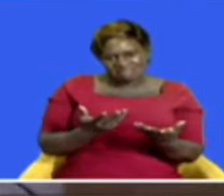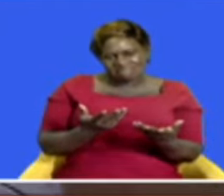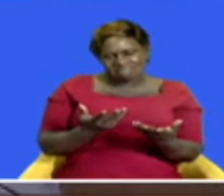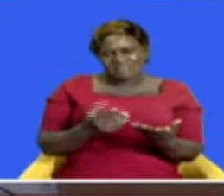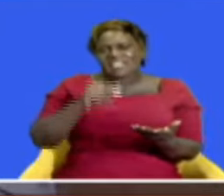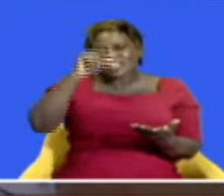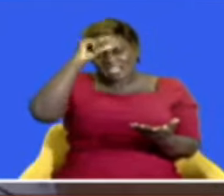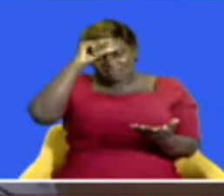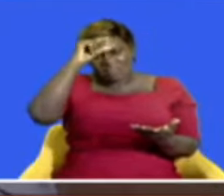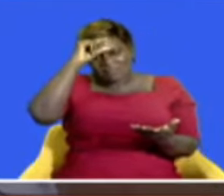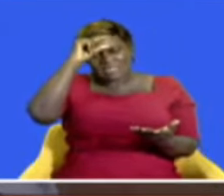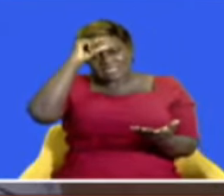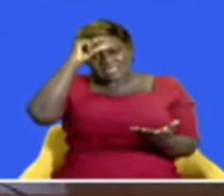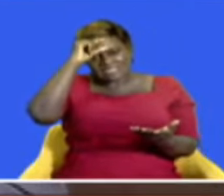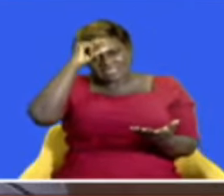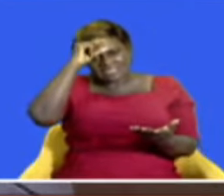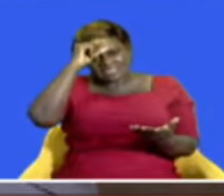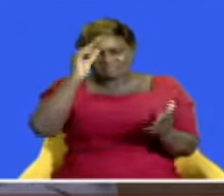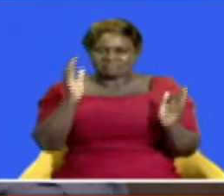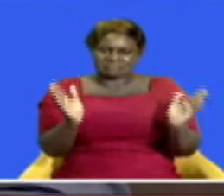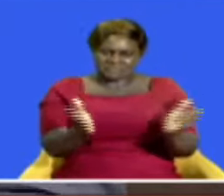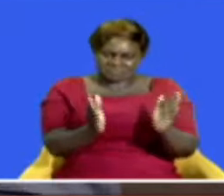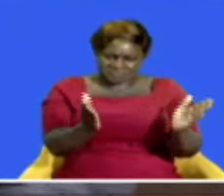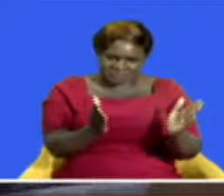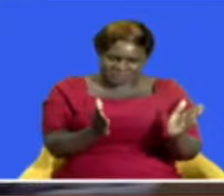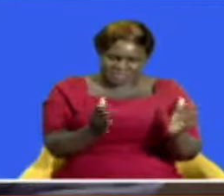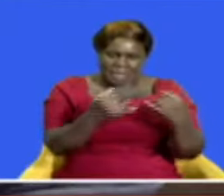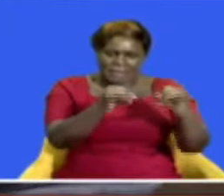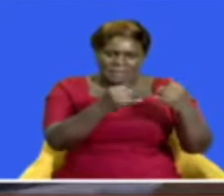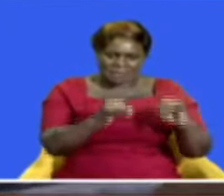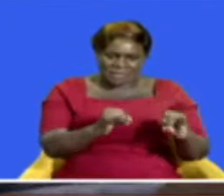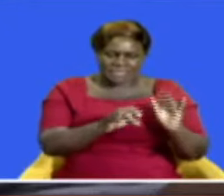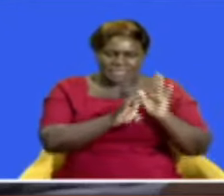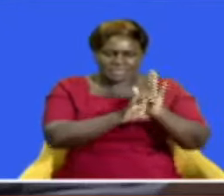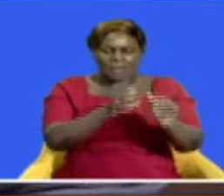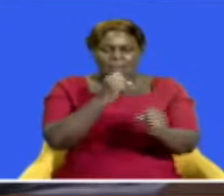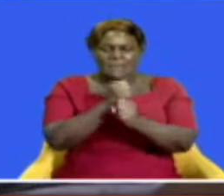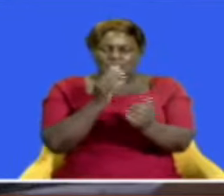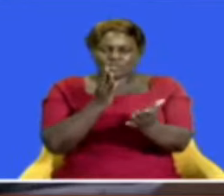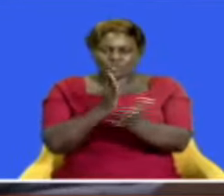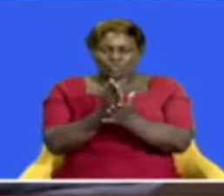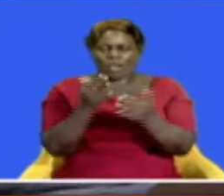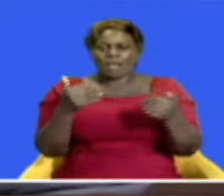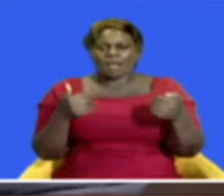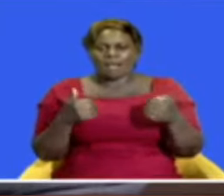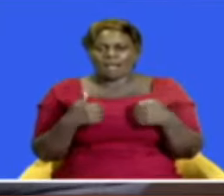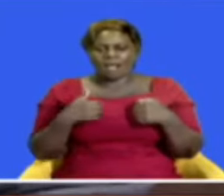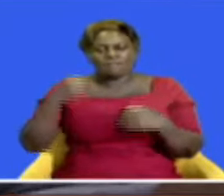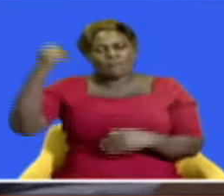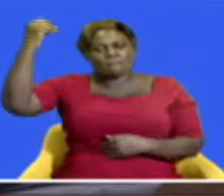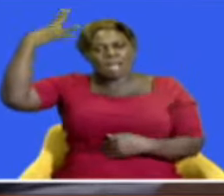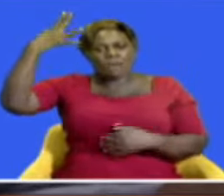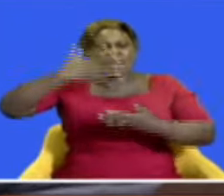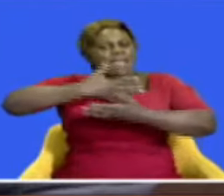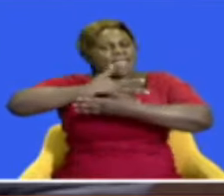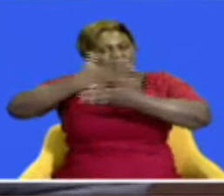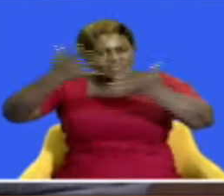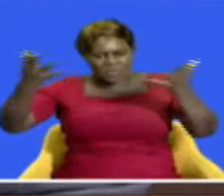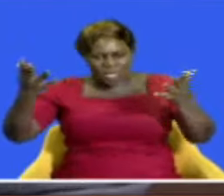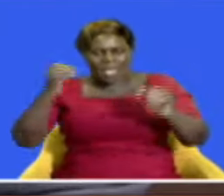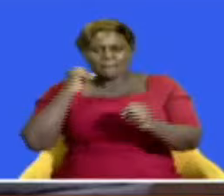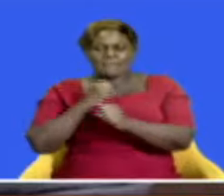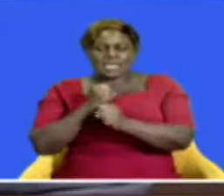ambayo serikali imetimiza, mfano kwa kuhakikisha kwamba kuna stima kila mahali, kuhakikisha